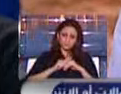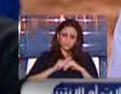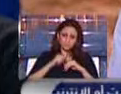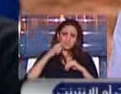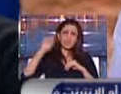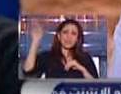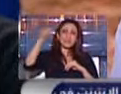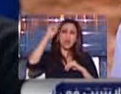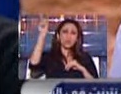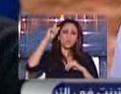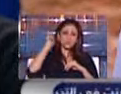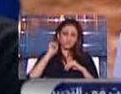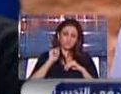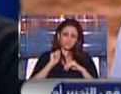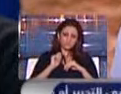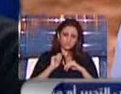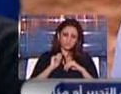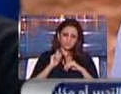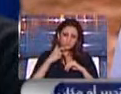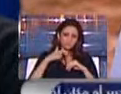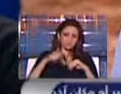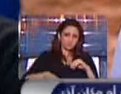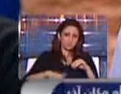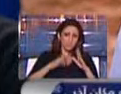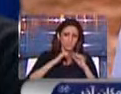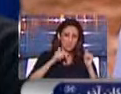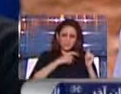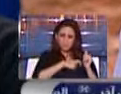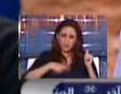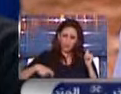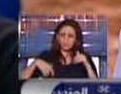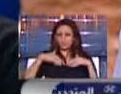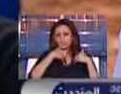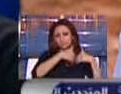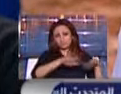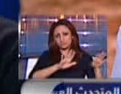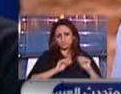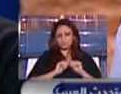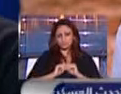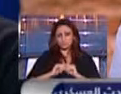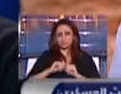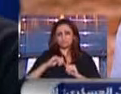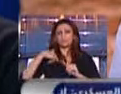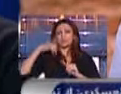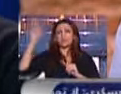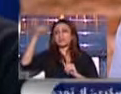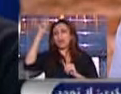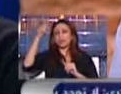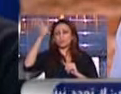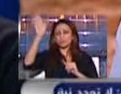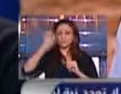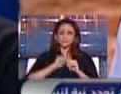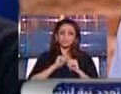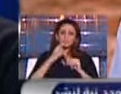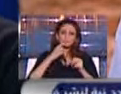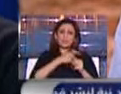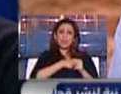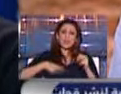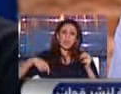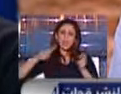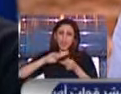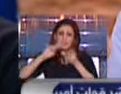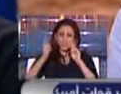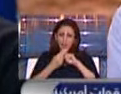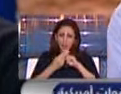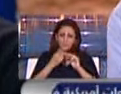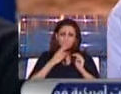دوليا. خلاص احنا ما عندناش اعتماد على القضاء المصري. قبل ما نطهر النائب العام كان المفروض اللي يطهر مش النائب العام، اللي جوه القضاء